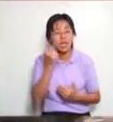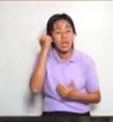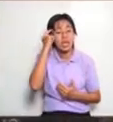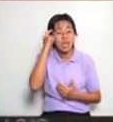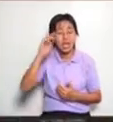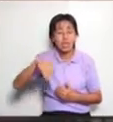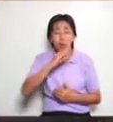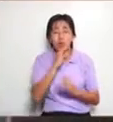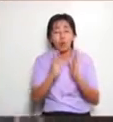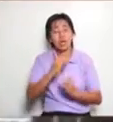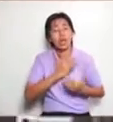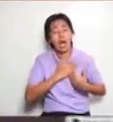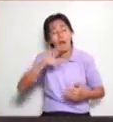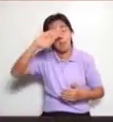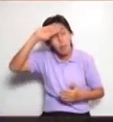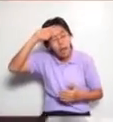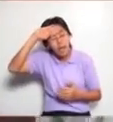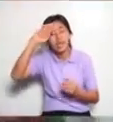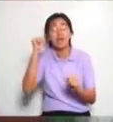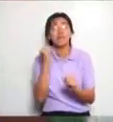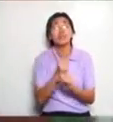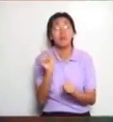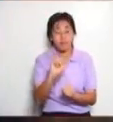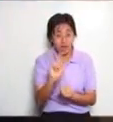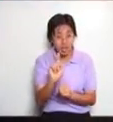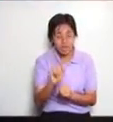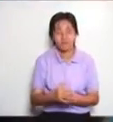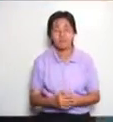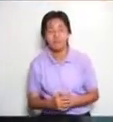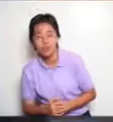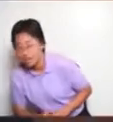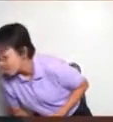รักเขาเกิดป่วยขึนมา ครับ มนัศการณกเจ้ครับ